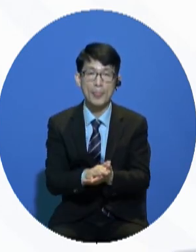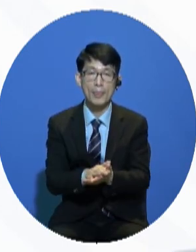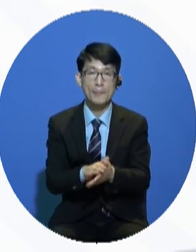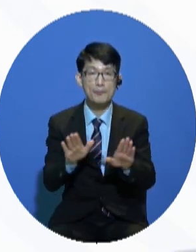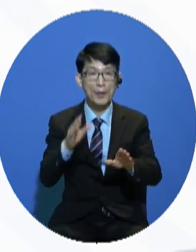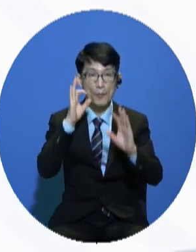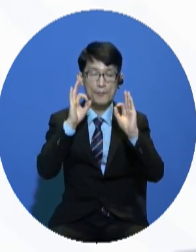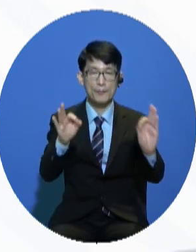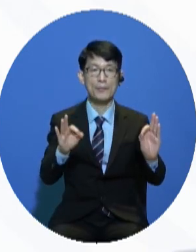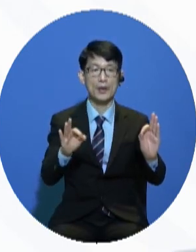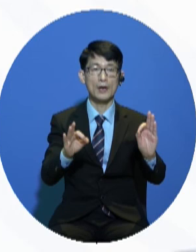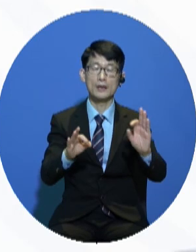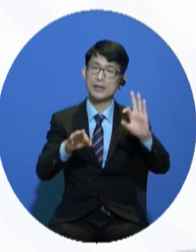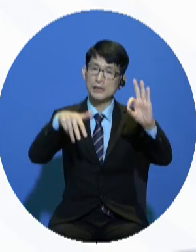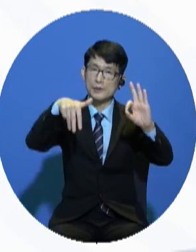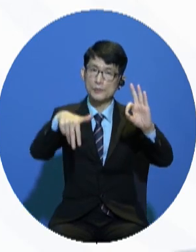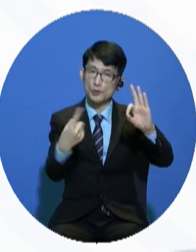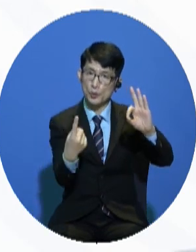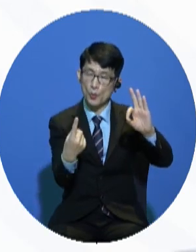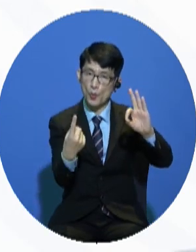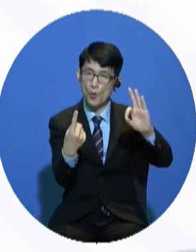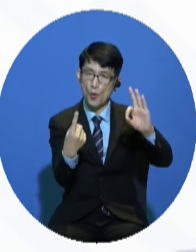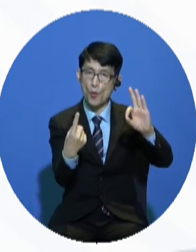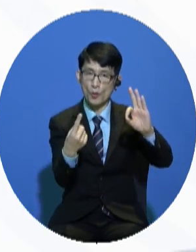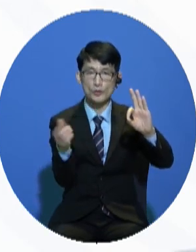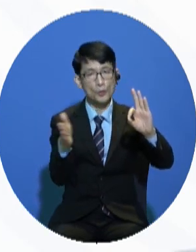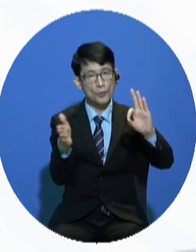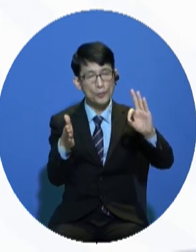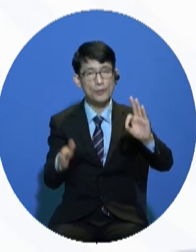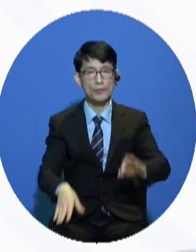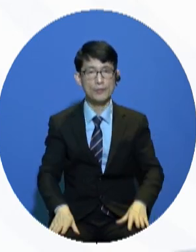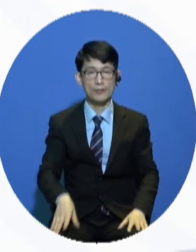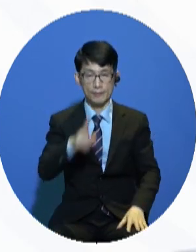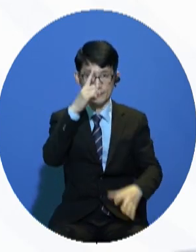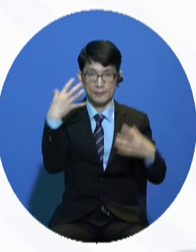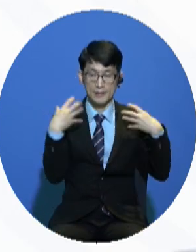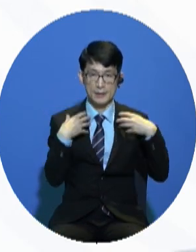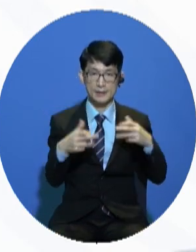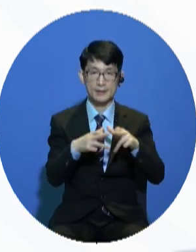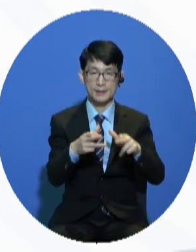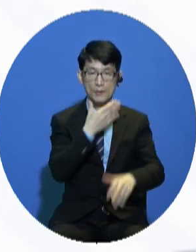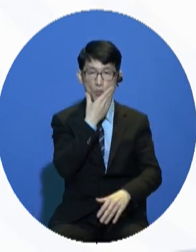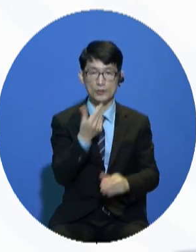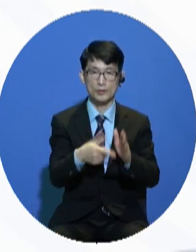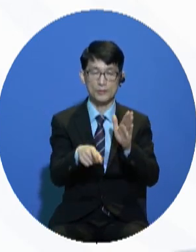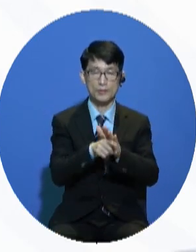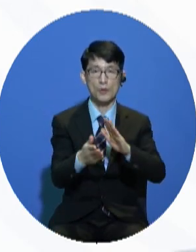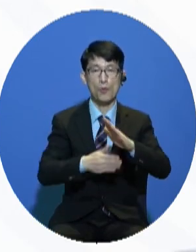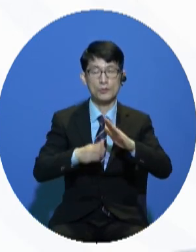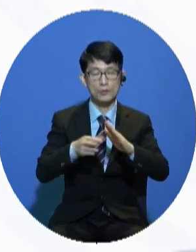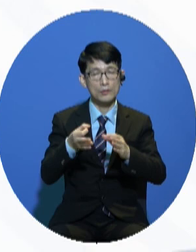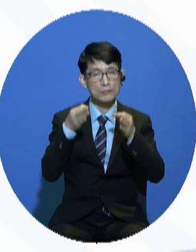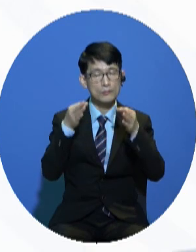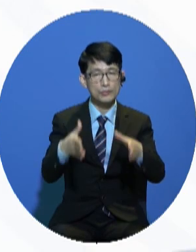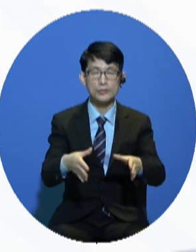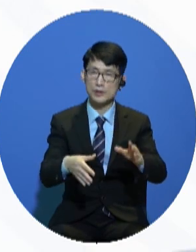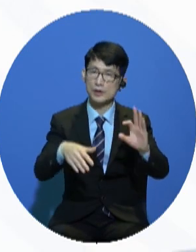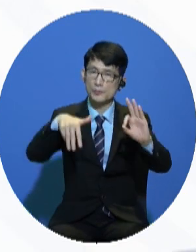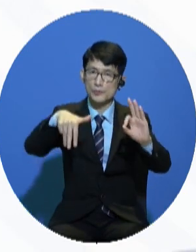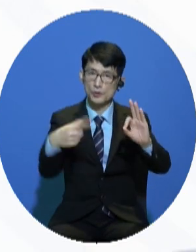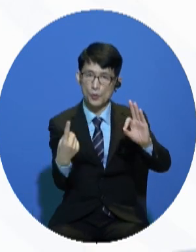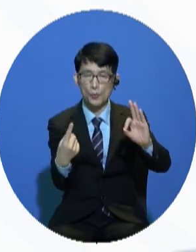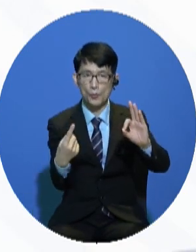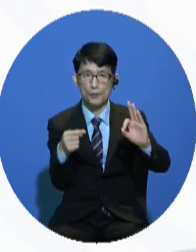보시면 한 10조 원 가까이 됩니다. 그러니까 국가가 장애인 복지를 위해서 공적으로 지출하고 있는 규모는 한 10조 원 정도 됩니다.